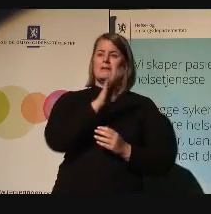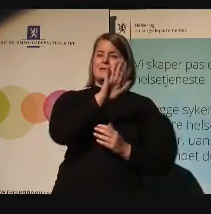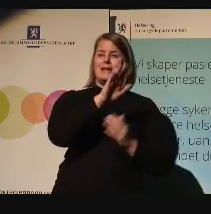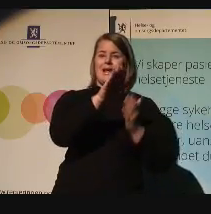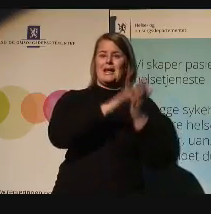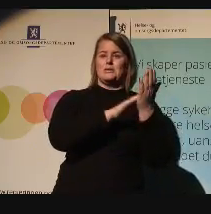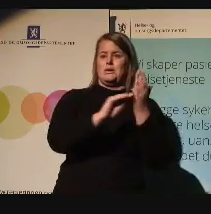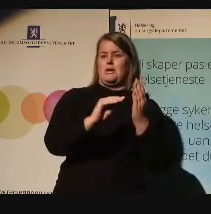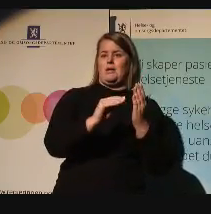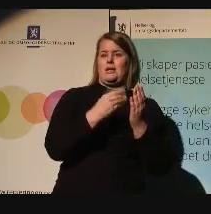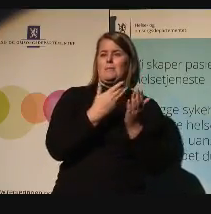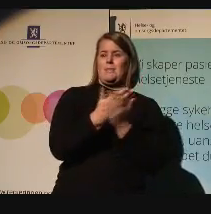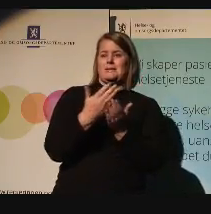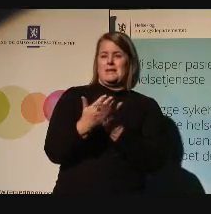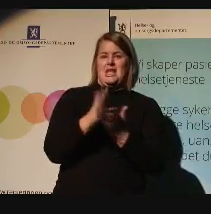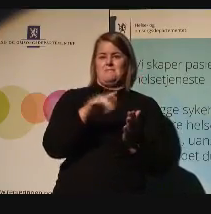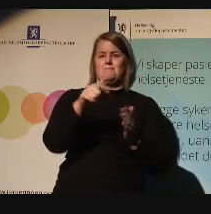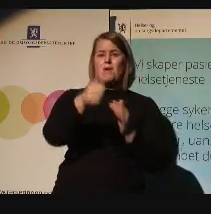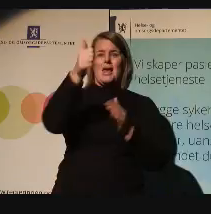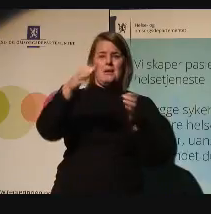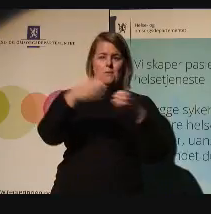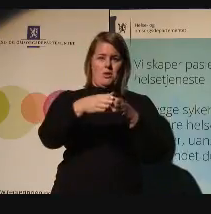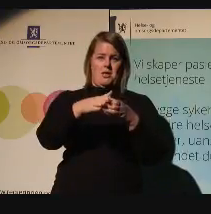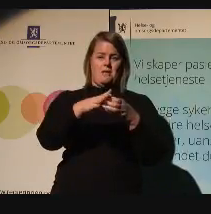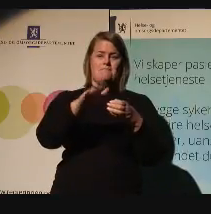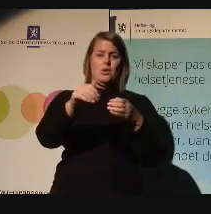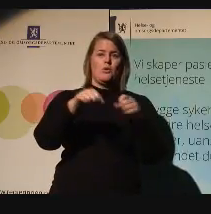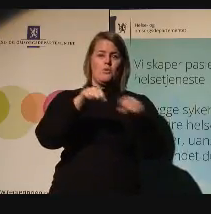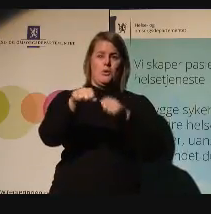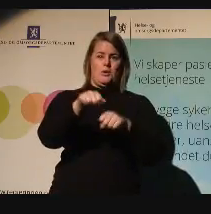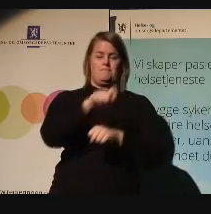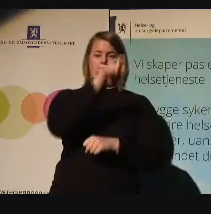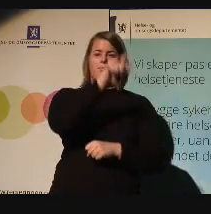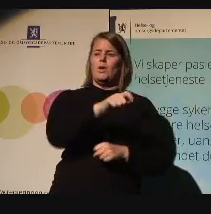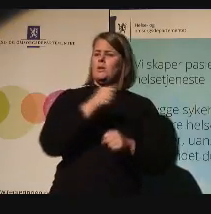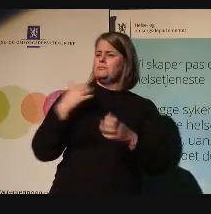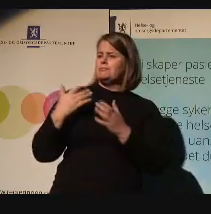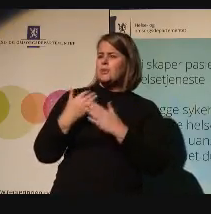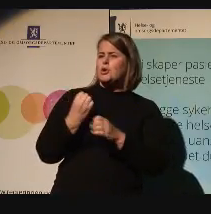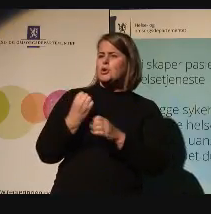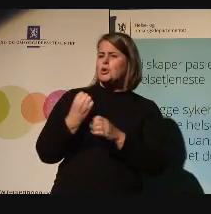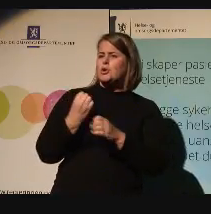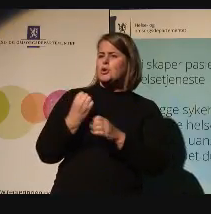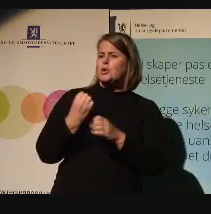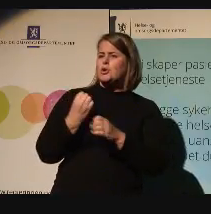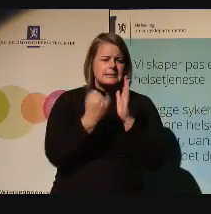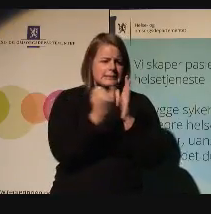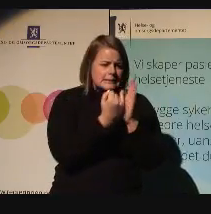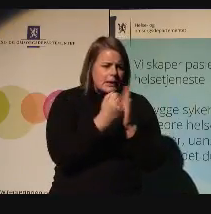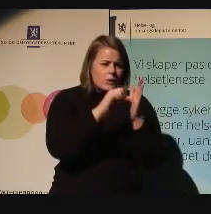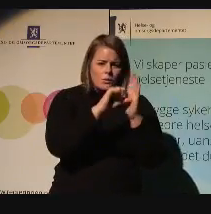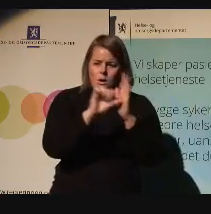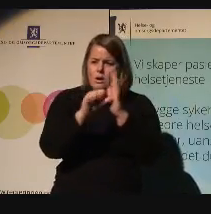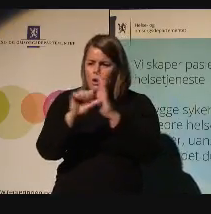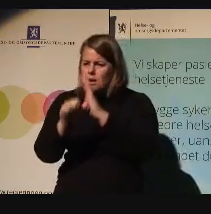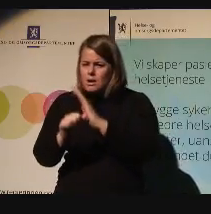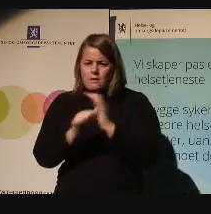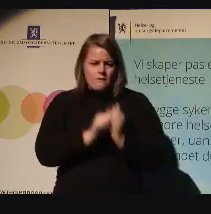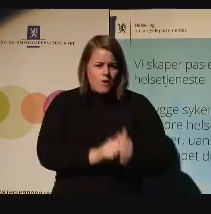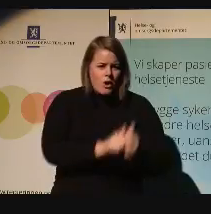på ledermøtene I kommunen. Prisvinneren har jobbet systematisk med internkontroll, for å følge